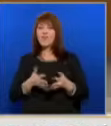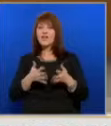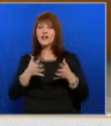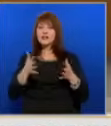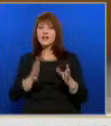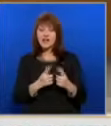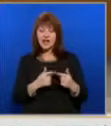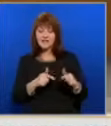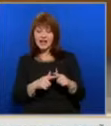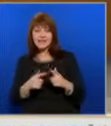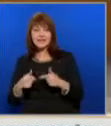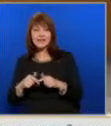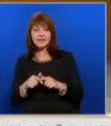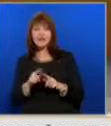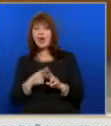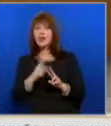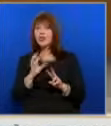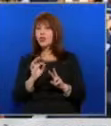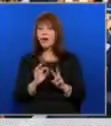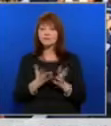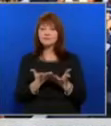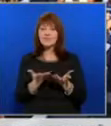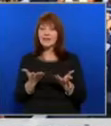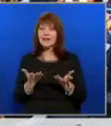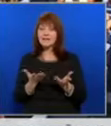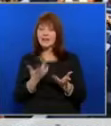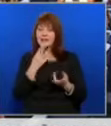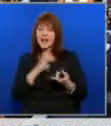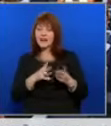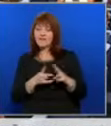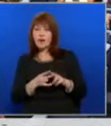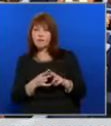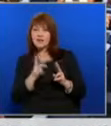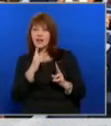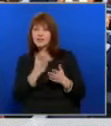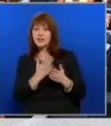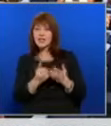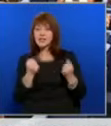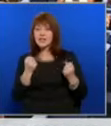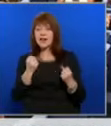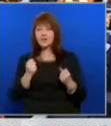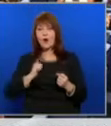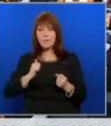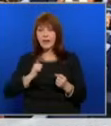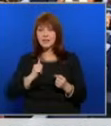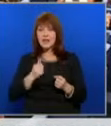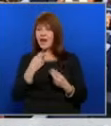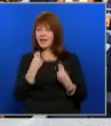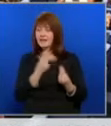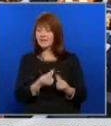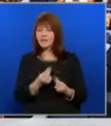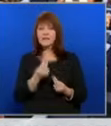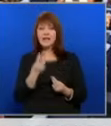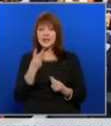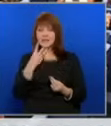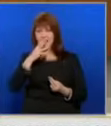къде са реформите? Примерно в областта на здравеопазването. Превеждаме 3 милиарда 252 милиона